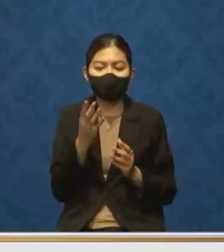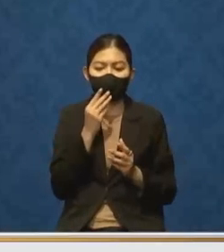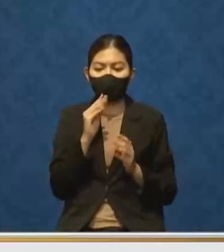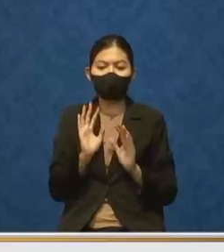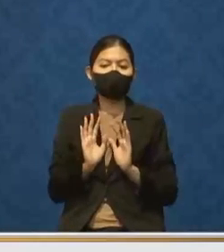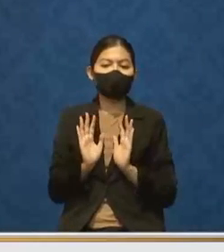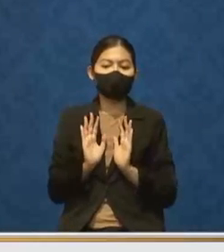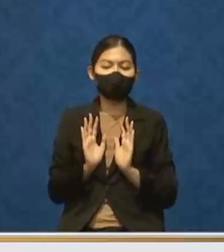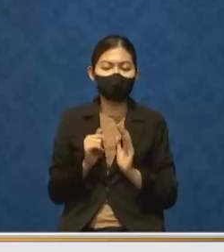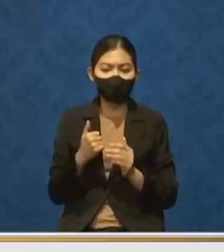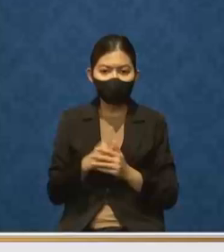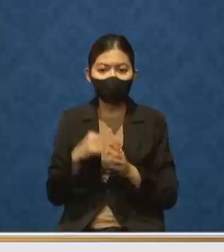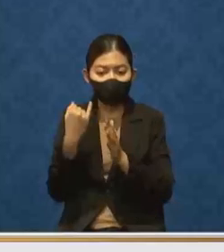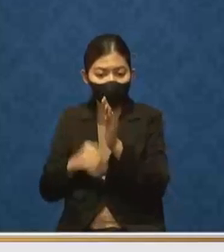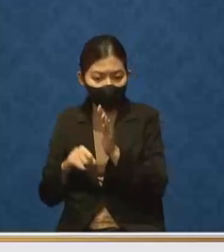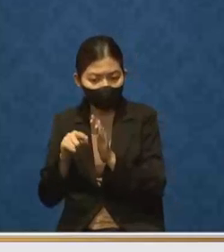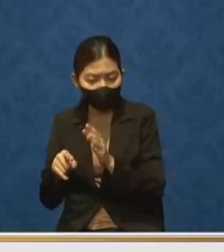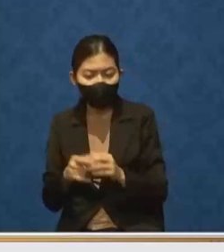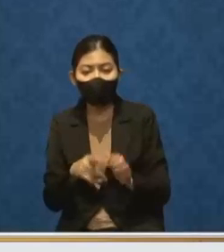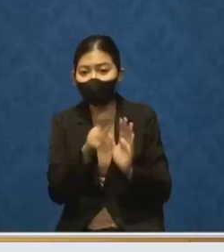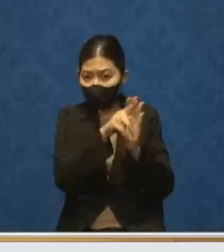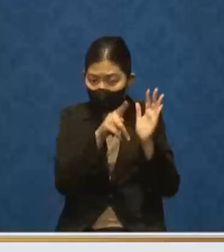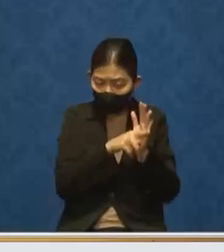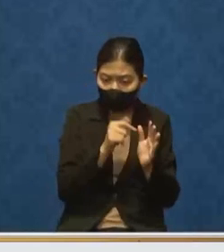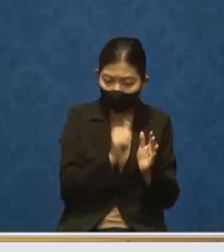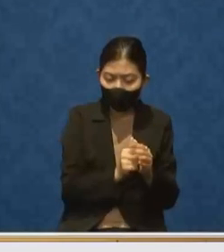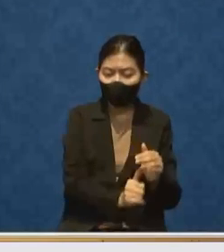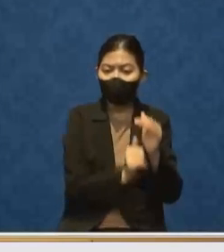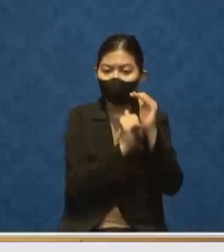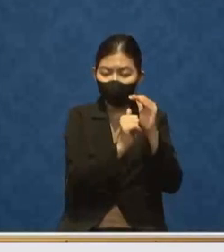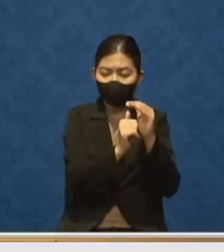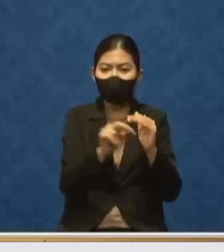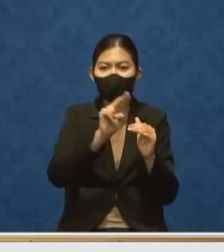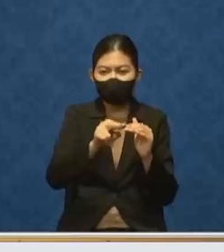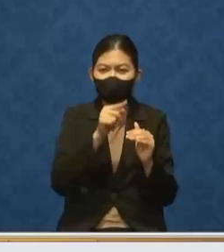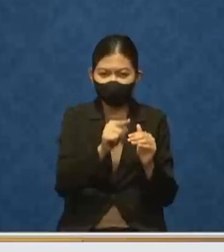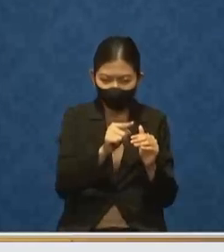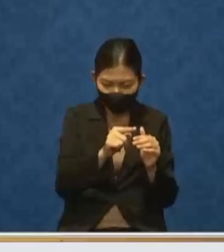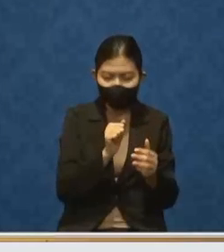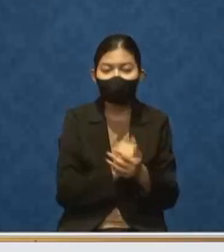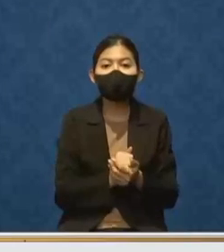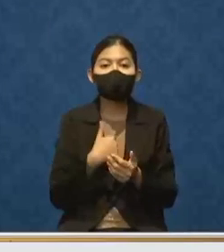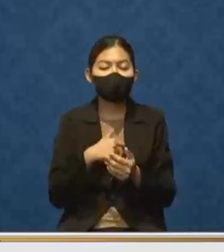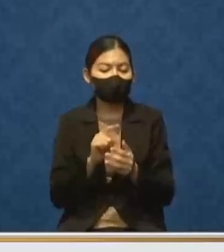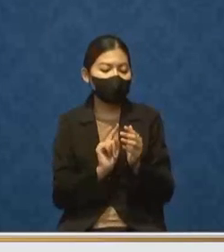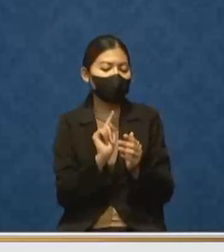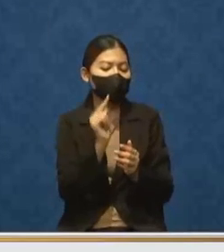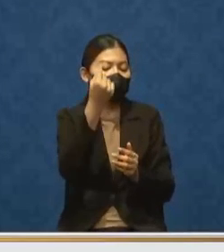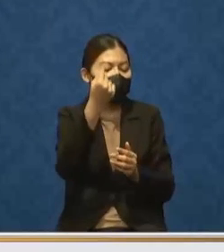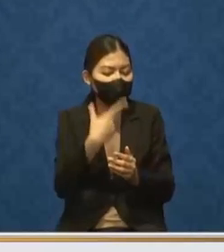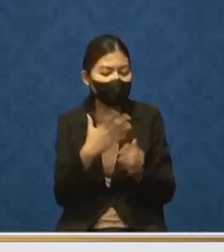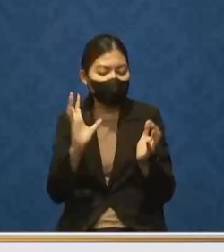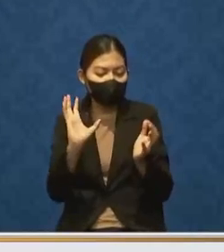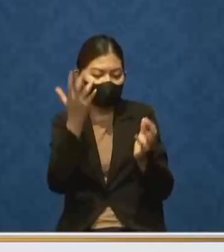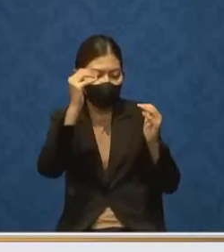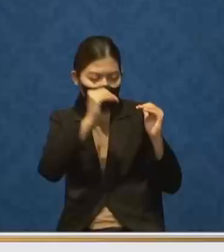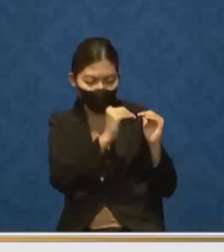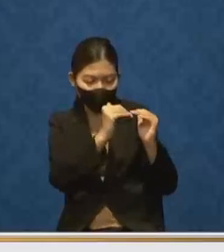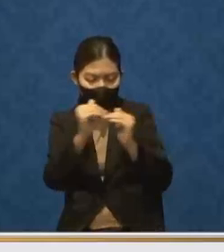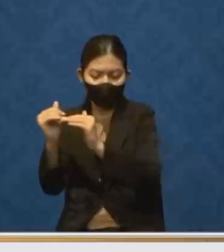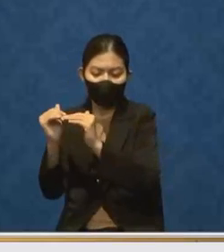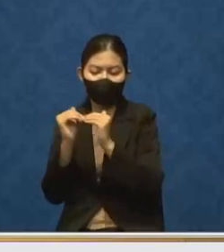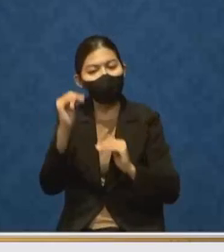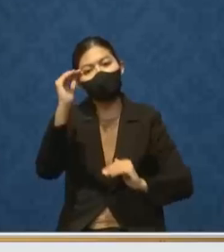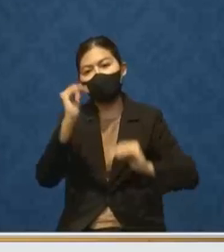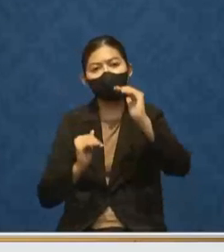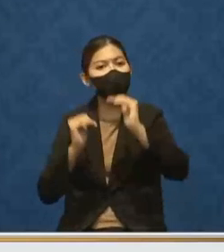ริตประพฤติมิชอบและกฎหมายต้องมีเท่าที่จำเป็นมีความทันสมัยและเป็นสากลมีประสิทธิภาพและนำไปสู่การลดความเหลื่อมล้